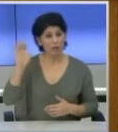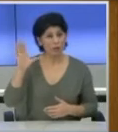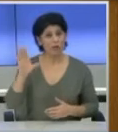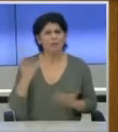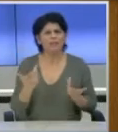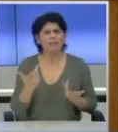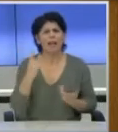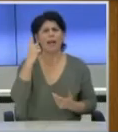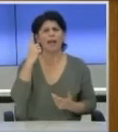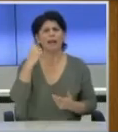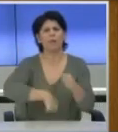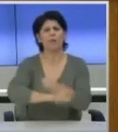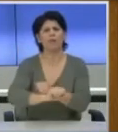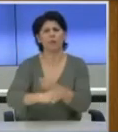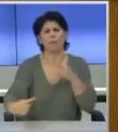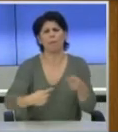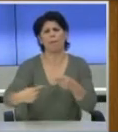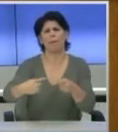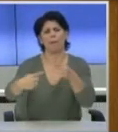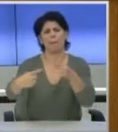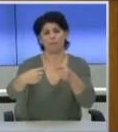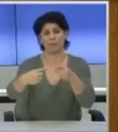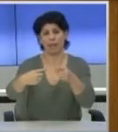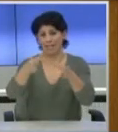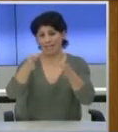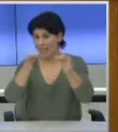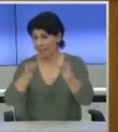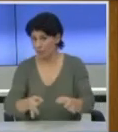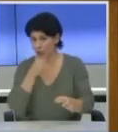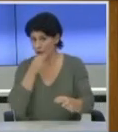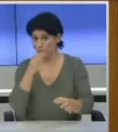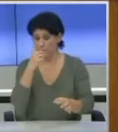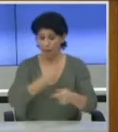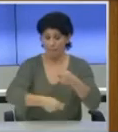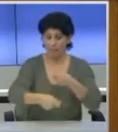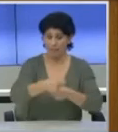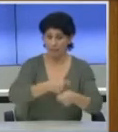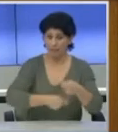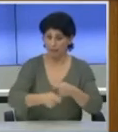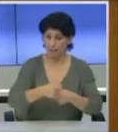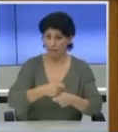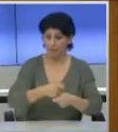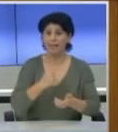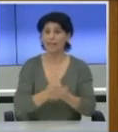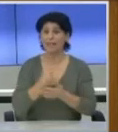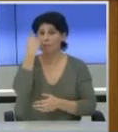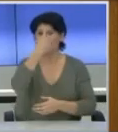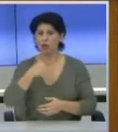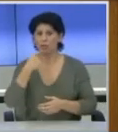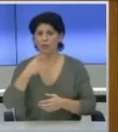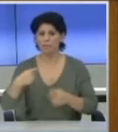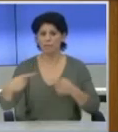από μία ποδοσφαιρική βεντέτα. Και την ακρίβεια, μία επιχειρηματική και